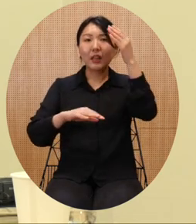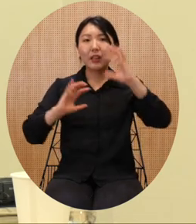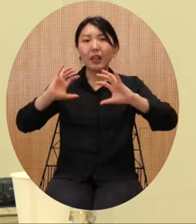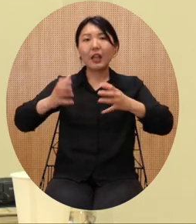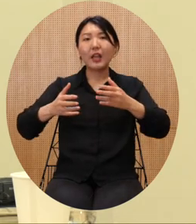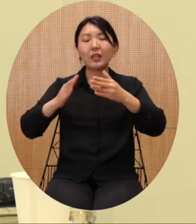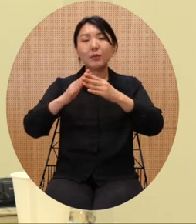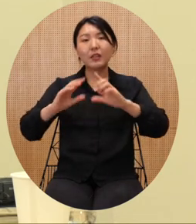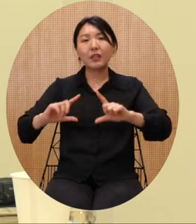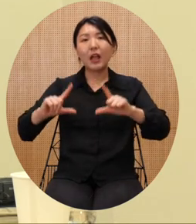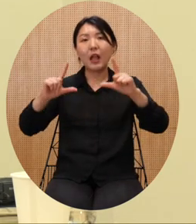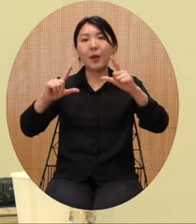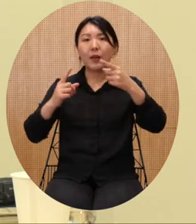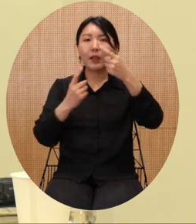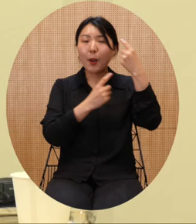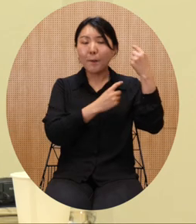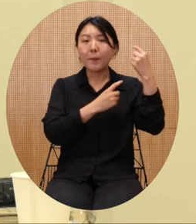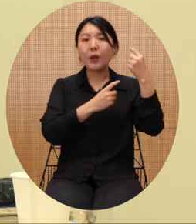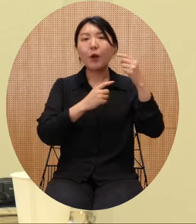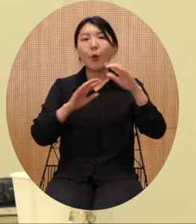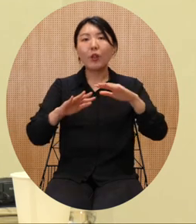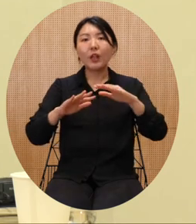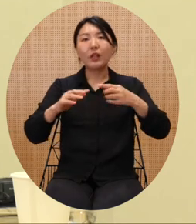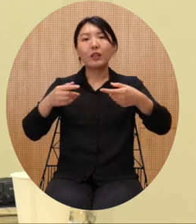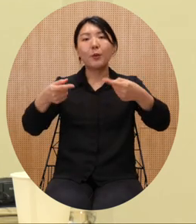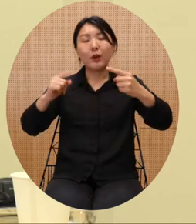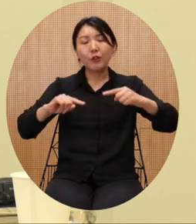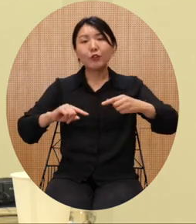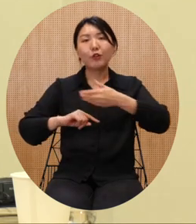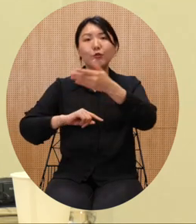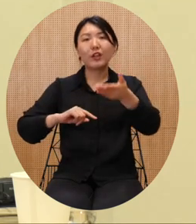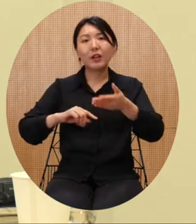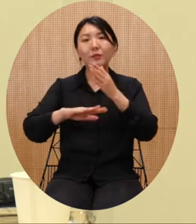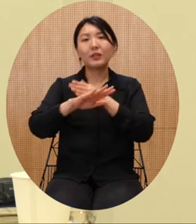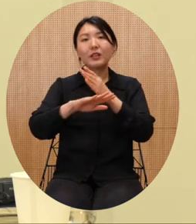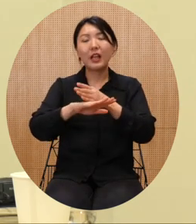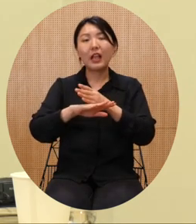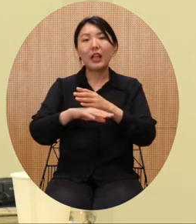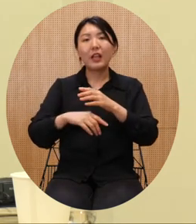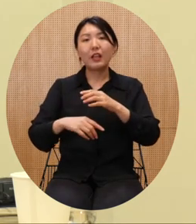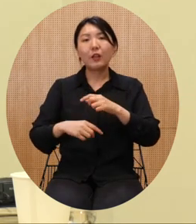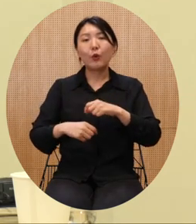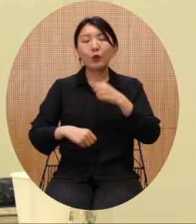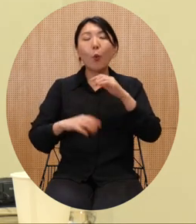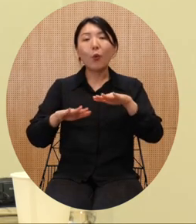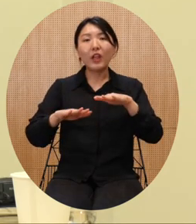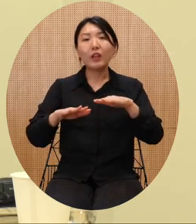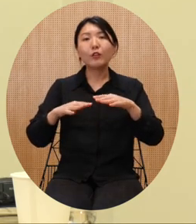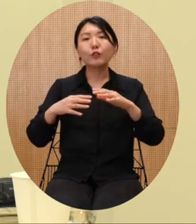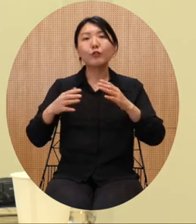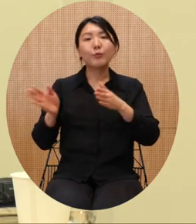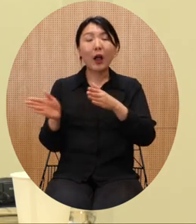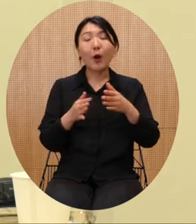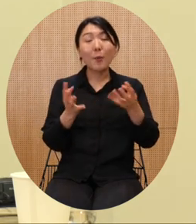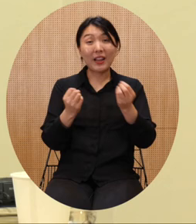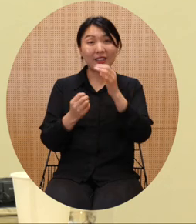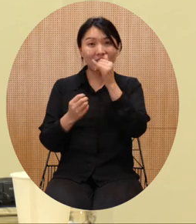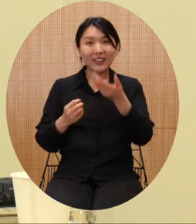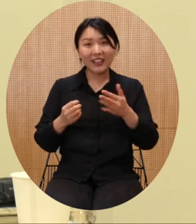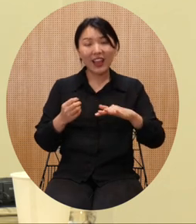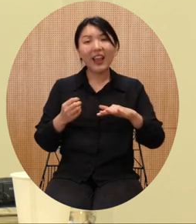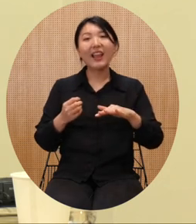주제의 토론에 초대해 주셔서 감사합니다. 사실 준비한 내용들이 있었는데, 그리고 10번 이상